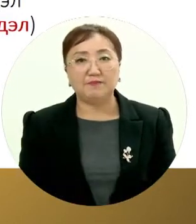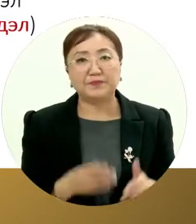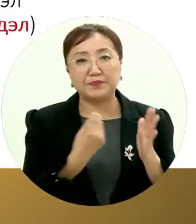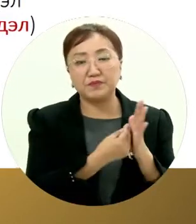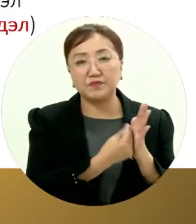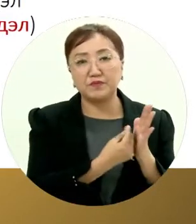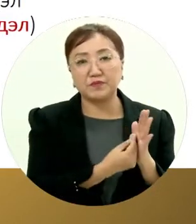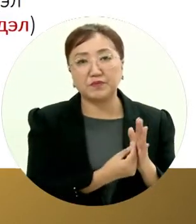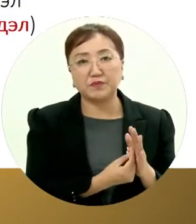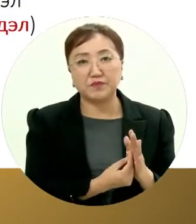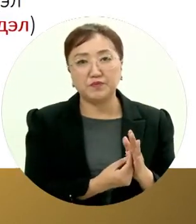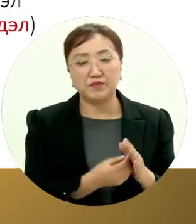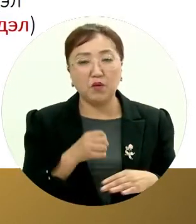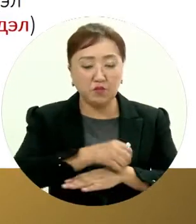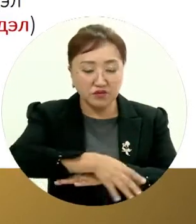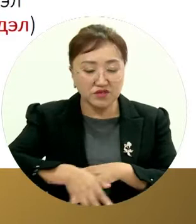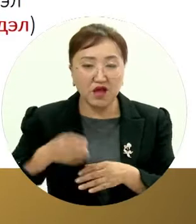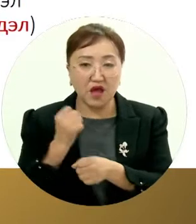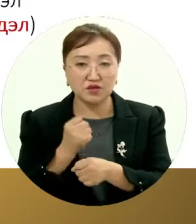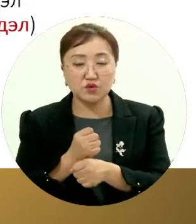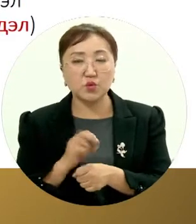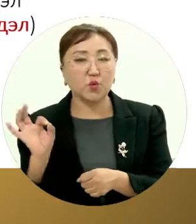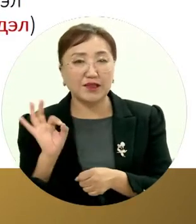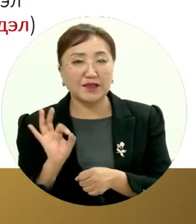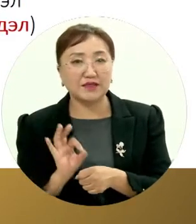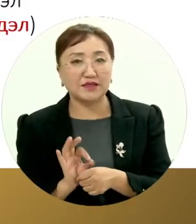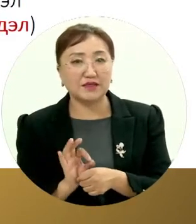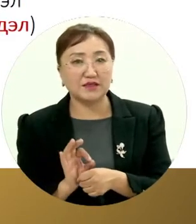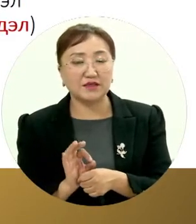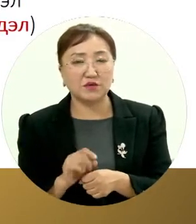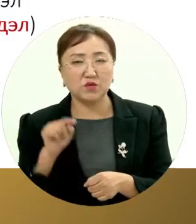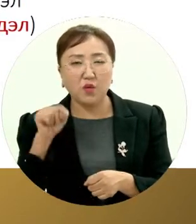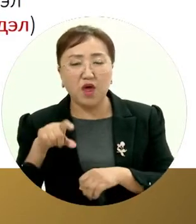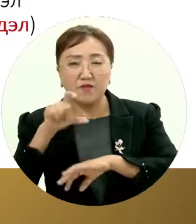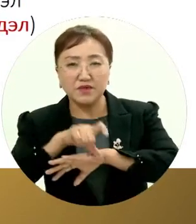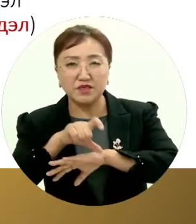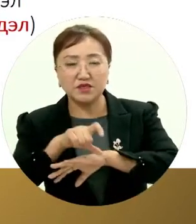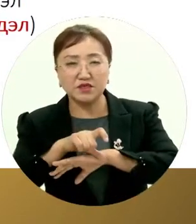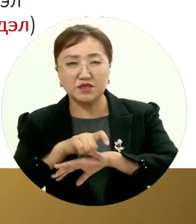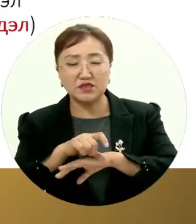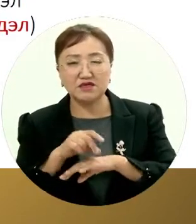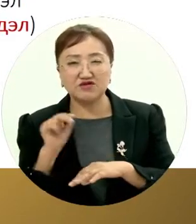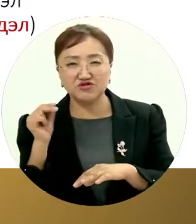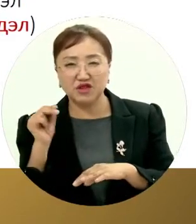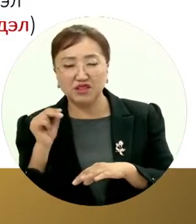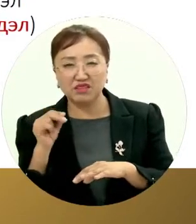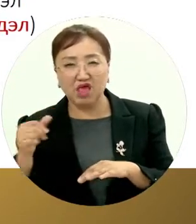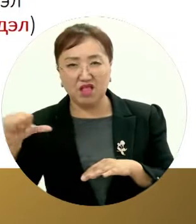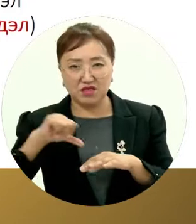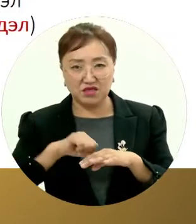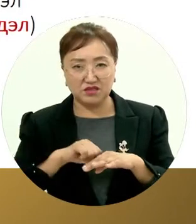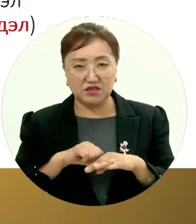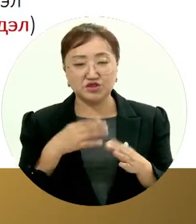Жишээн дээр багш нь тайлбарлаад өгье. Бүтцийн ажилгүйдэл нь одоо тухайн мэрэгжлийн үндс нь